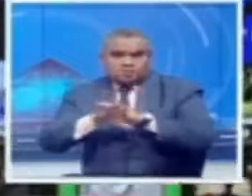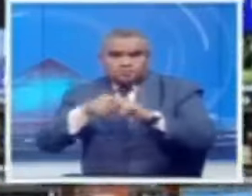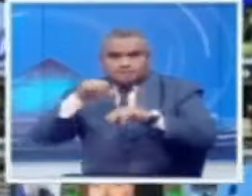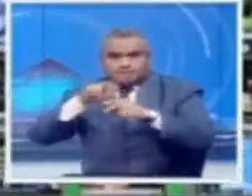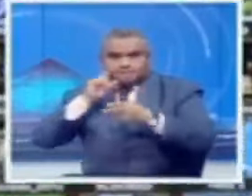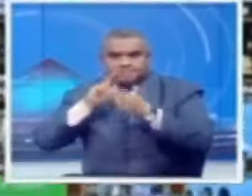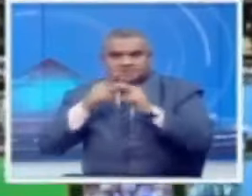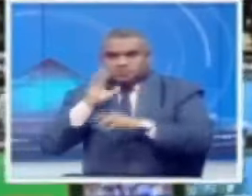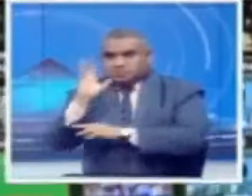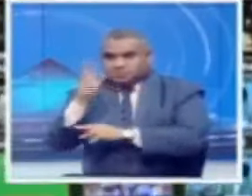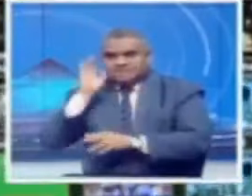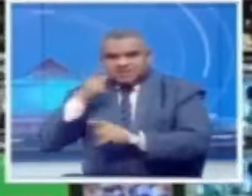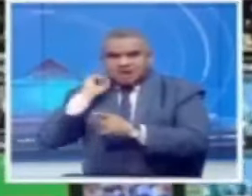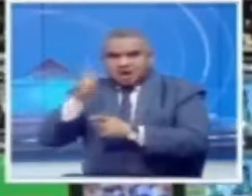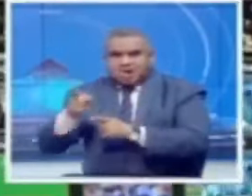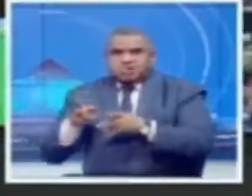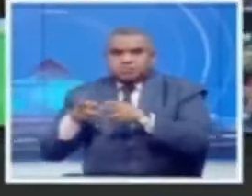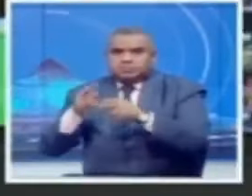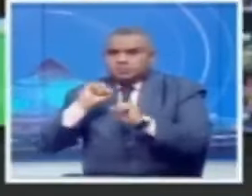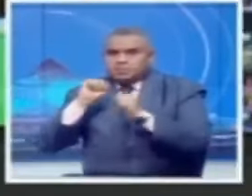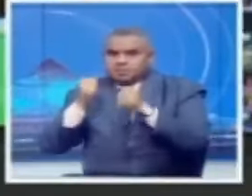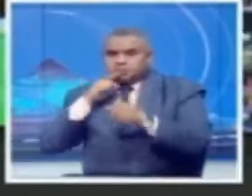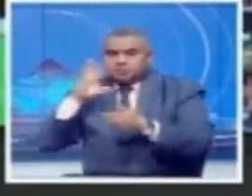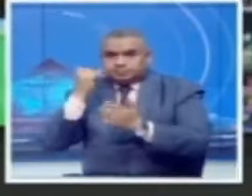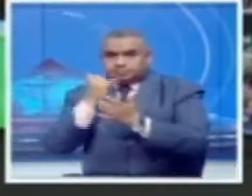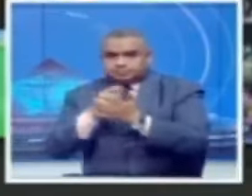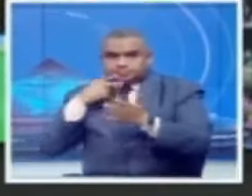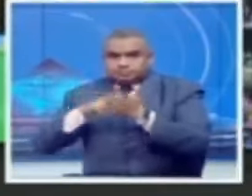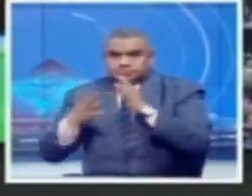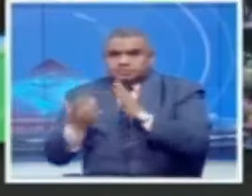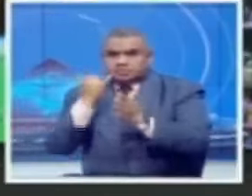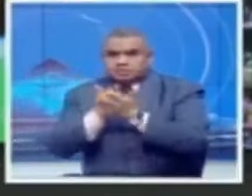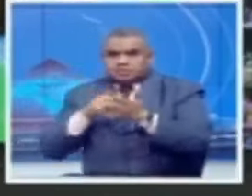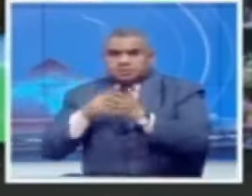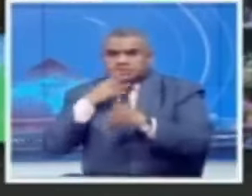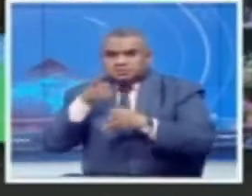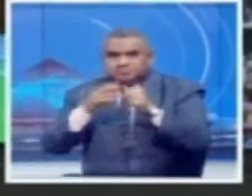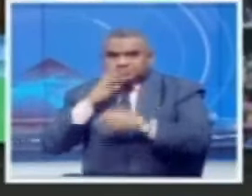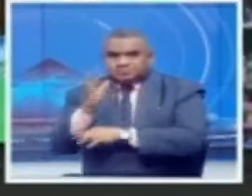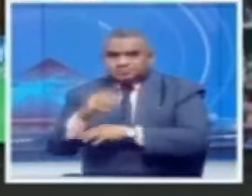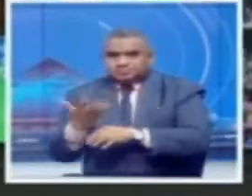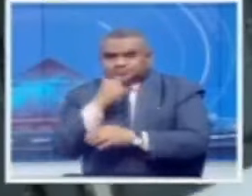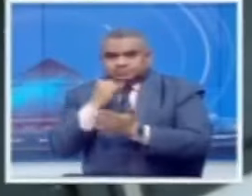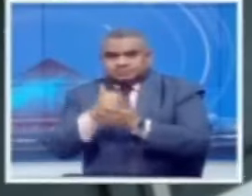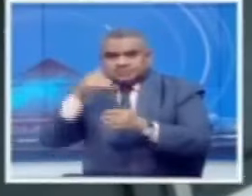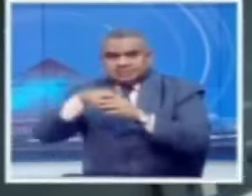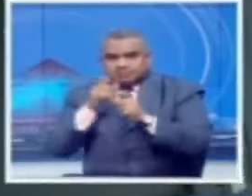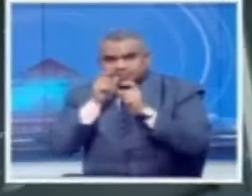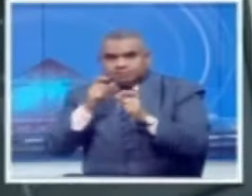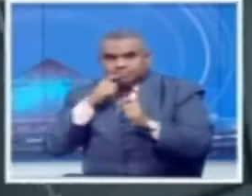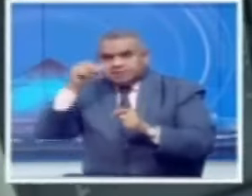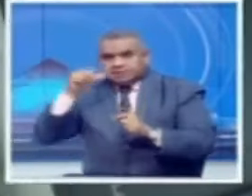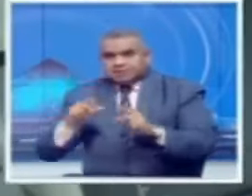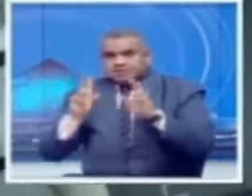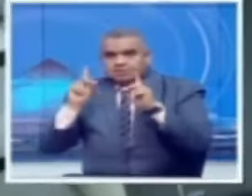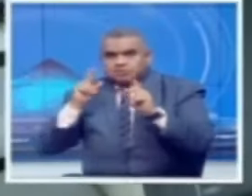أي مصدر للتشويش، كما سيتمكن أيضا من معالجة عمليات التشويش لتوفير التأمين الكامل